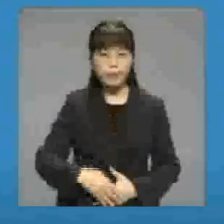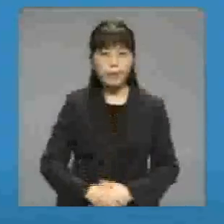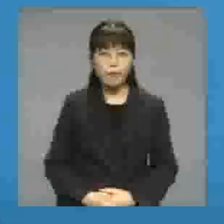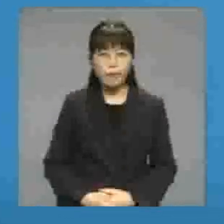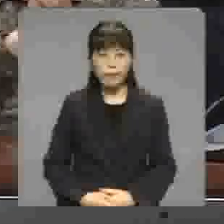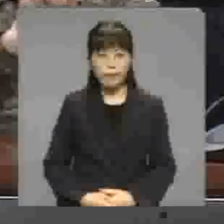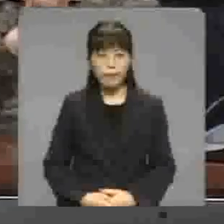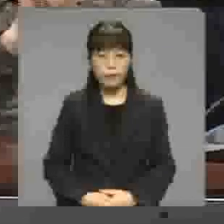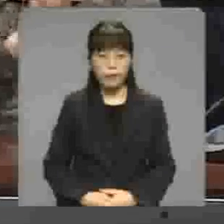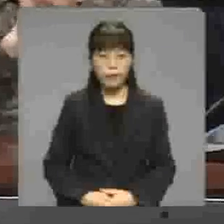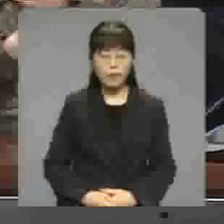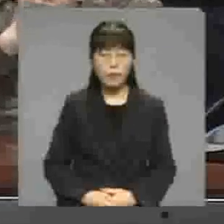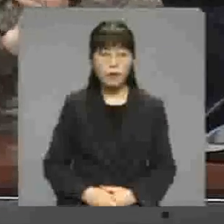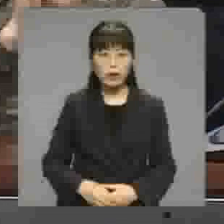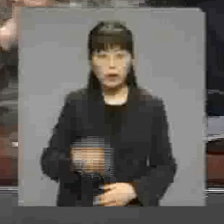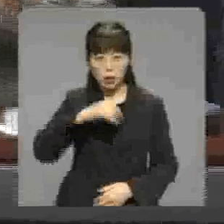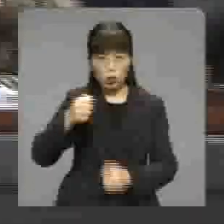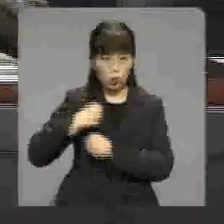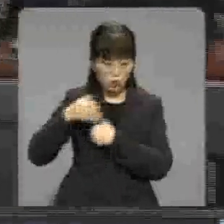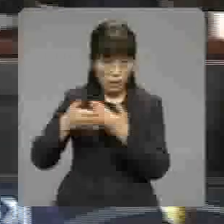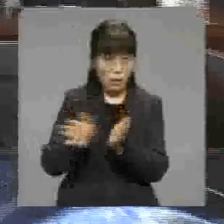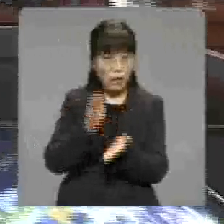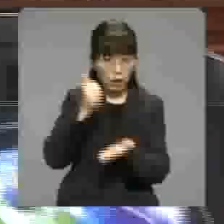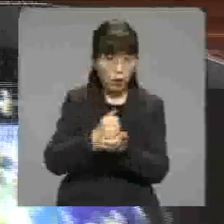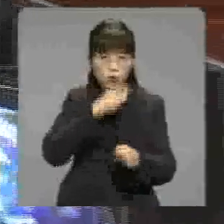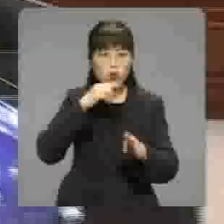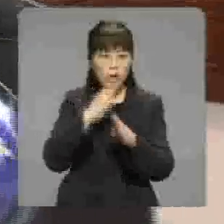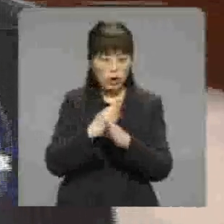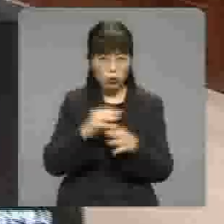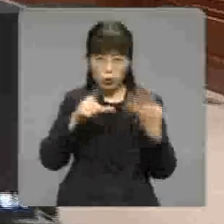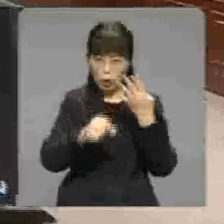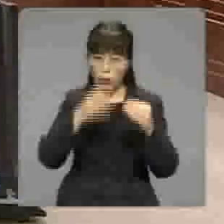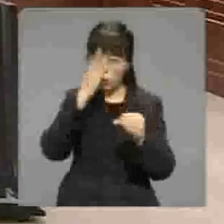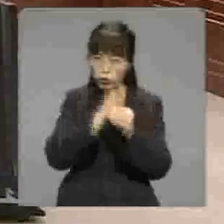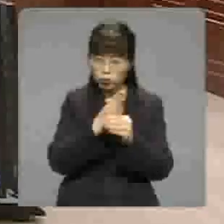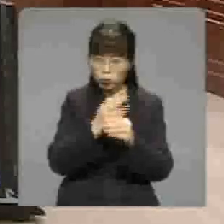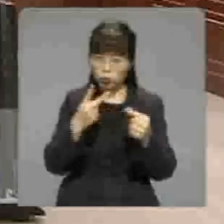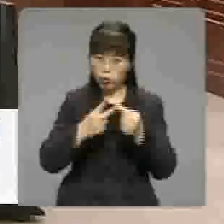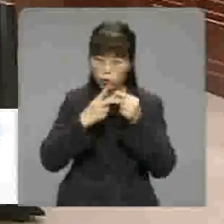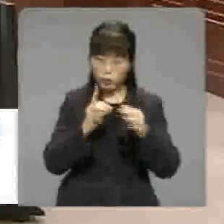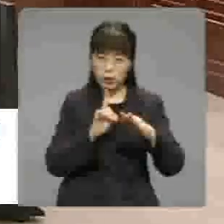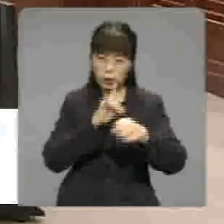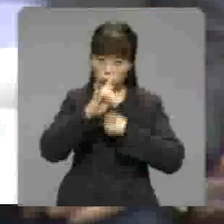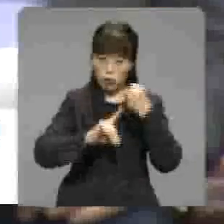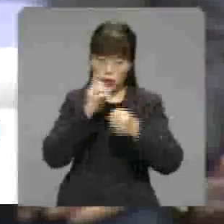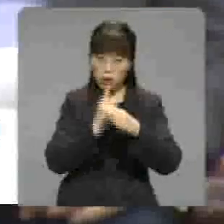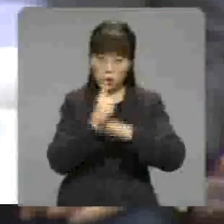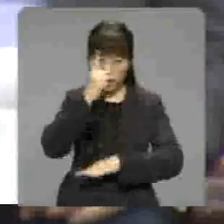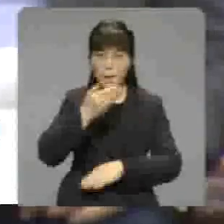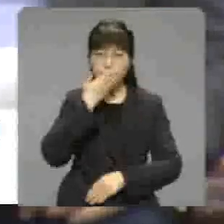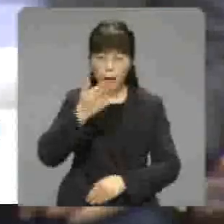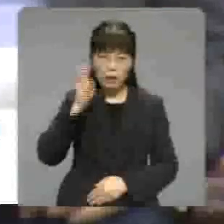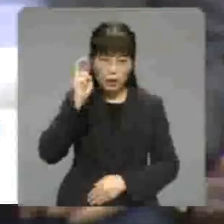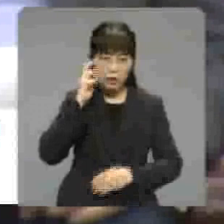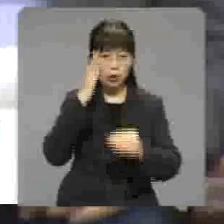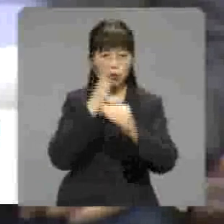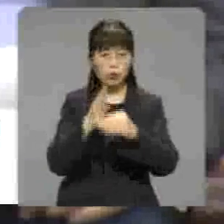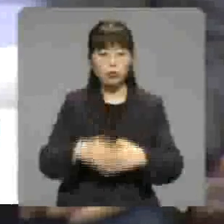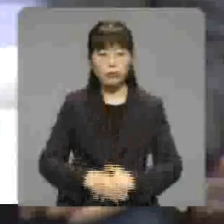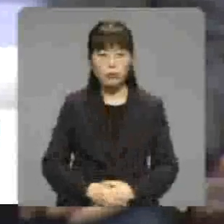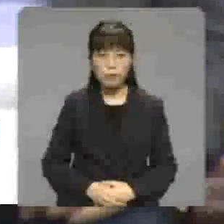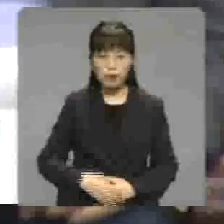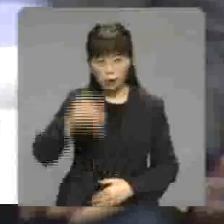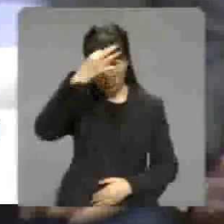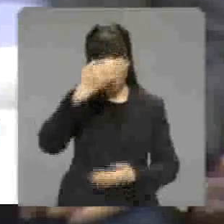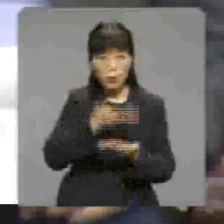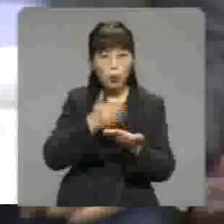않습니다 한편 신원식 국방장관은 북한도 이달 중순 두 번째 위성을 쏠 수 있다고 전망했습니다 부장님께서 말씀하